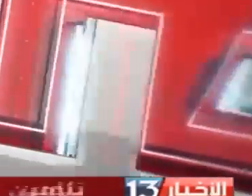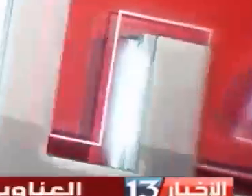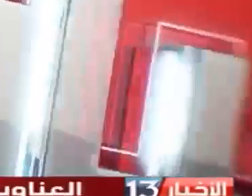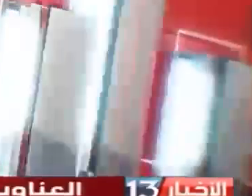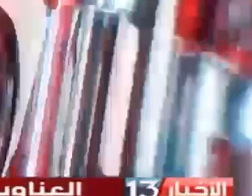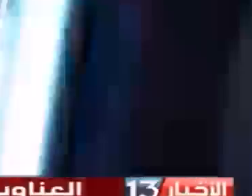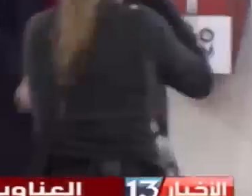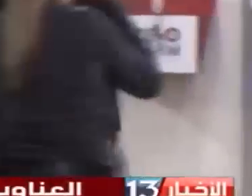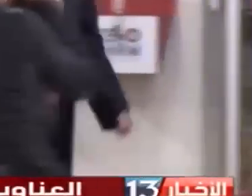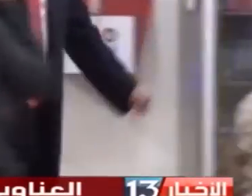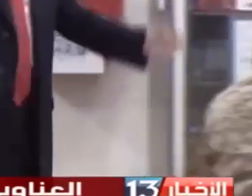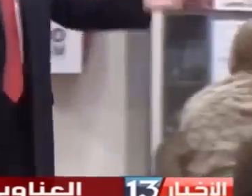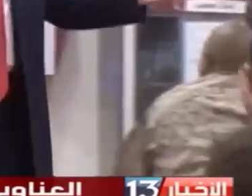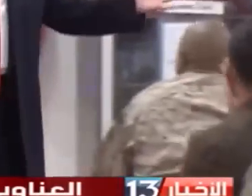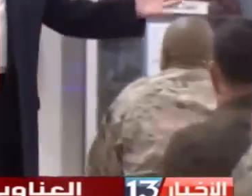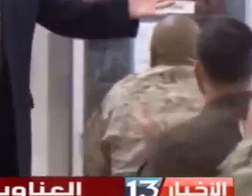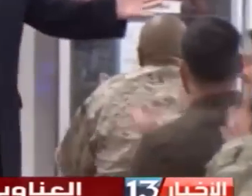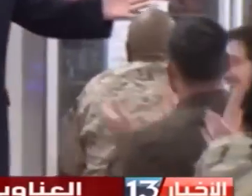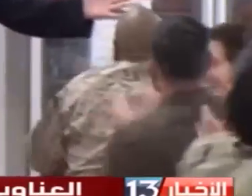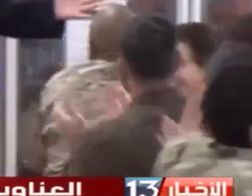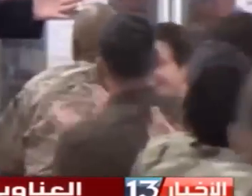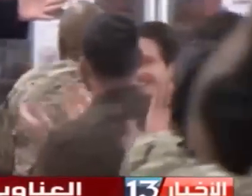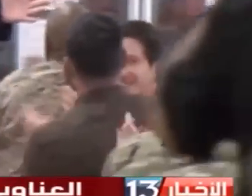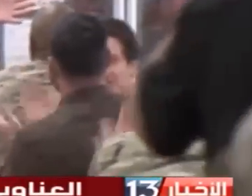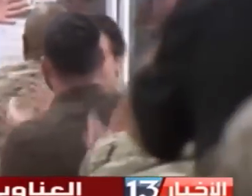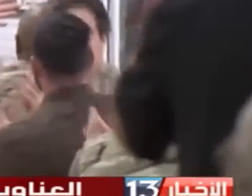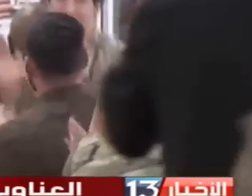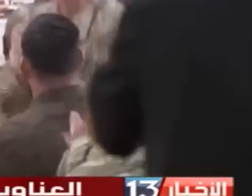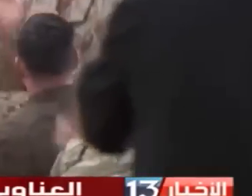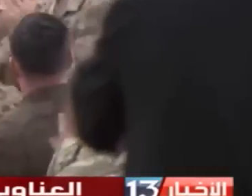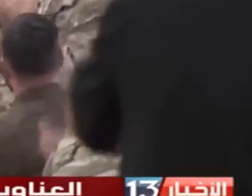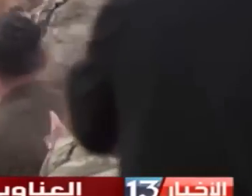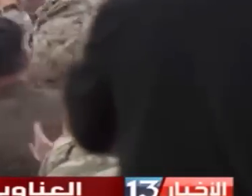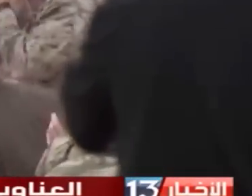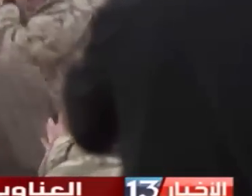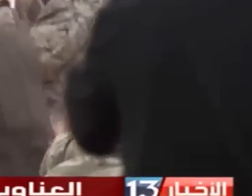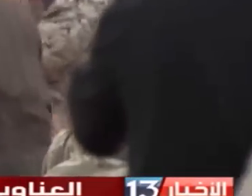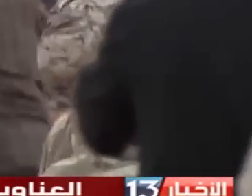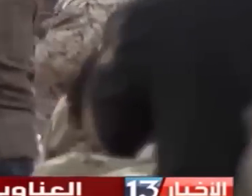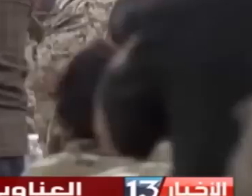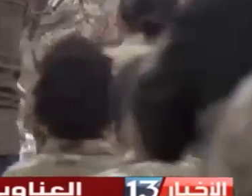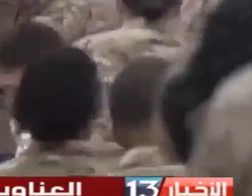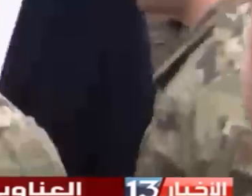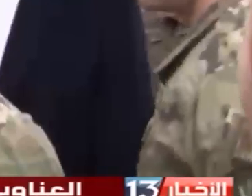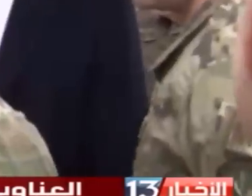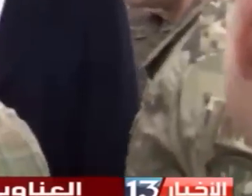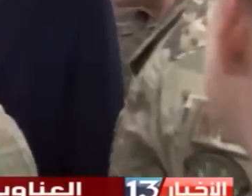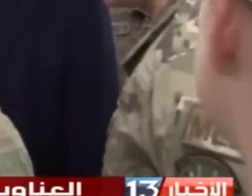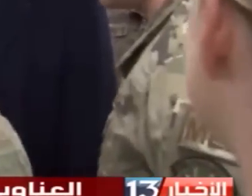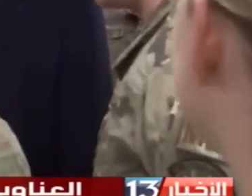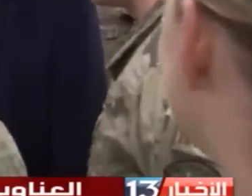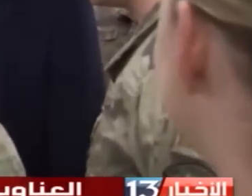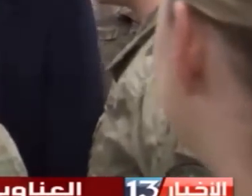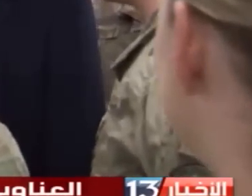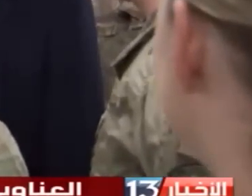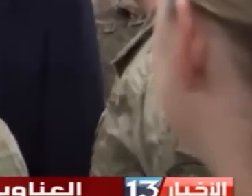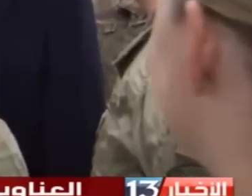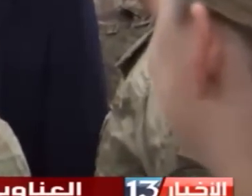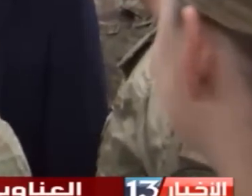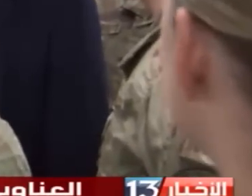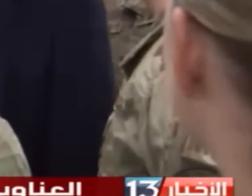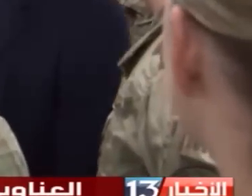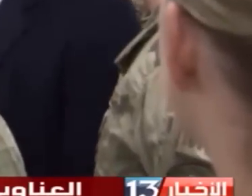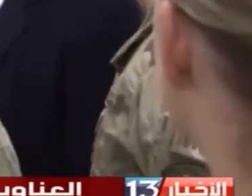في أول زيارة إلى منطقة الصراع، ترامب يتفقد القوات الأمريكية وسط تنديد نواب عراقيين بالزيارة